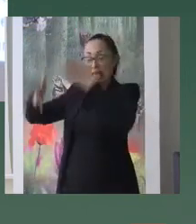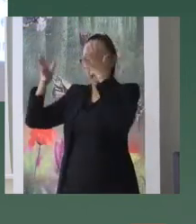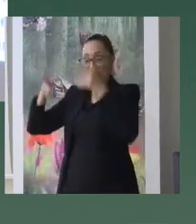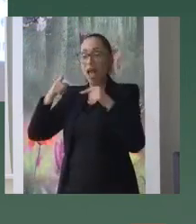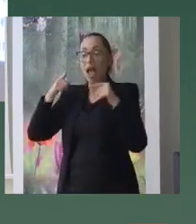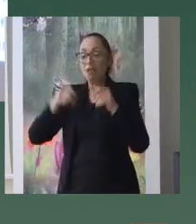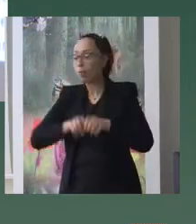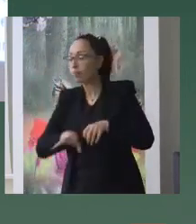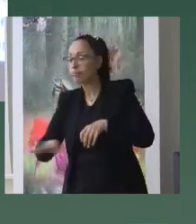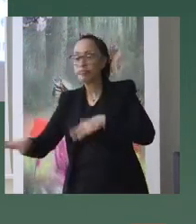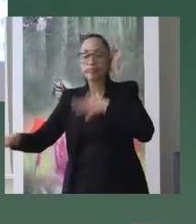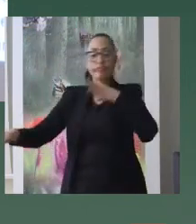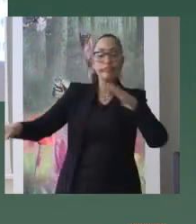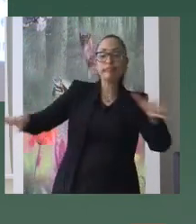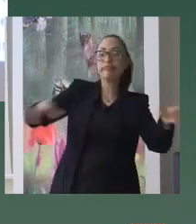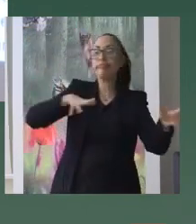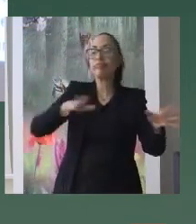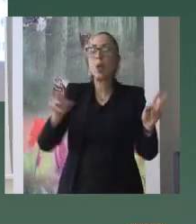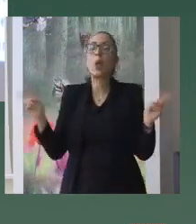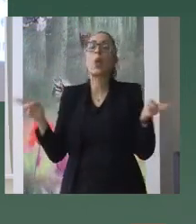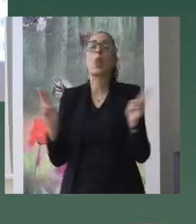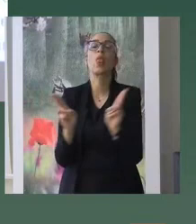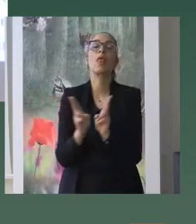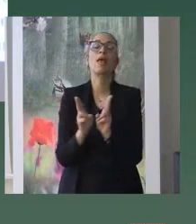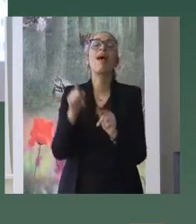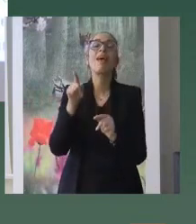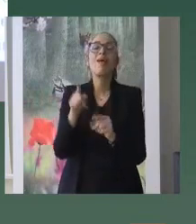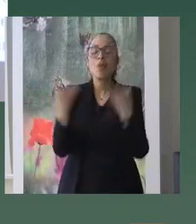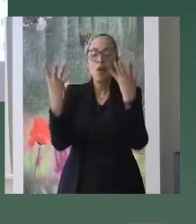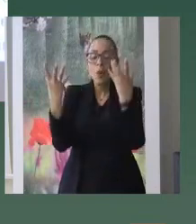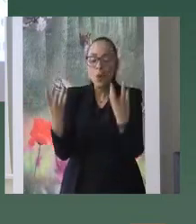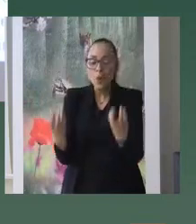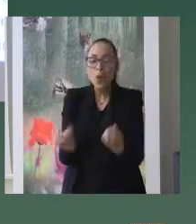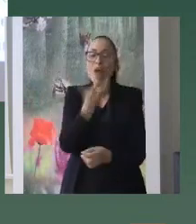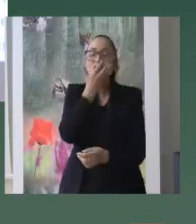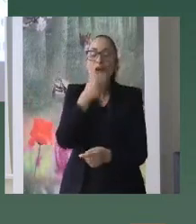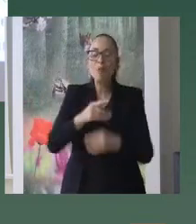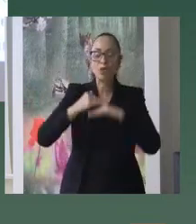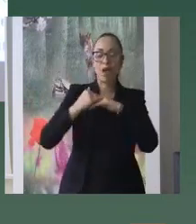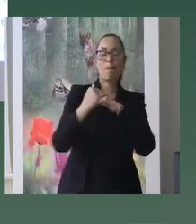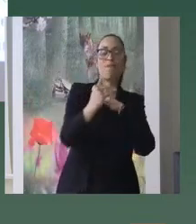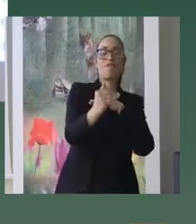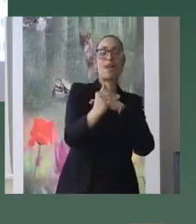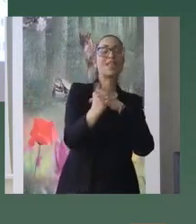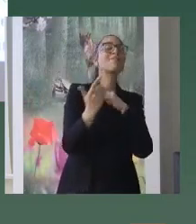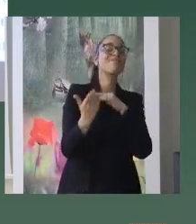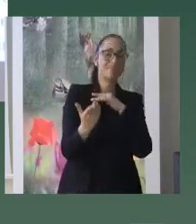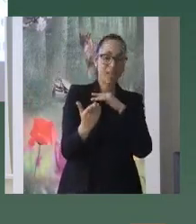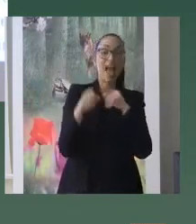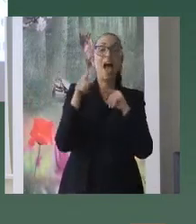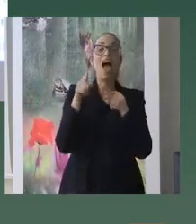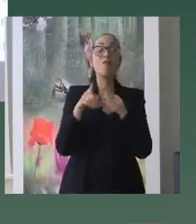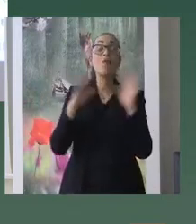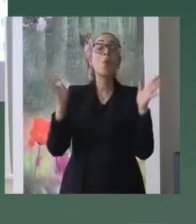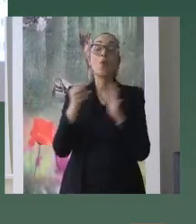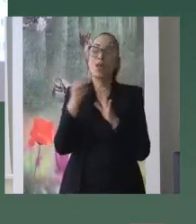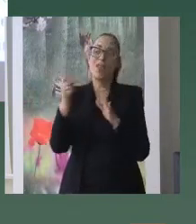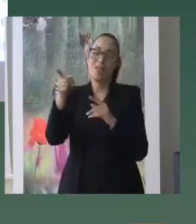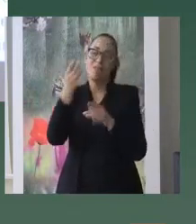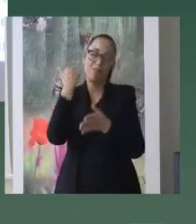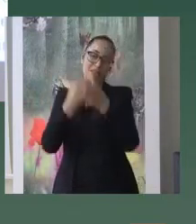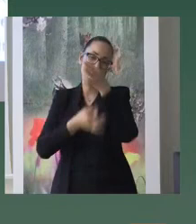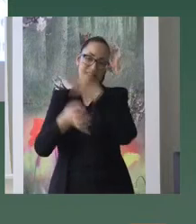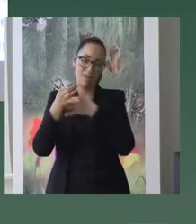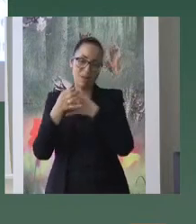η απώλεια αυτή, η διαφυγή είναι περιορισμένη. Και έτσι συγκρατείται θερμότητα στην επιφάνεια. Αυτό ό,τι αφορά